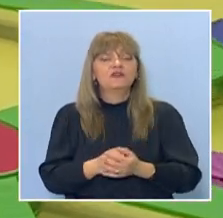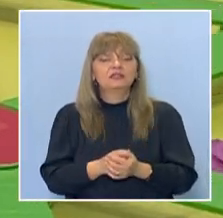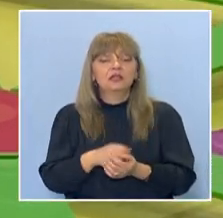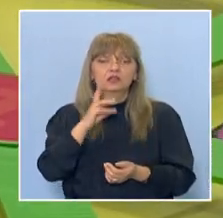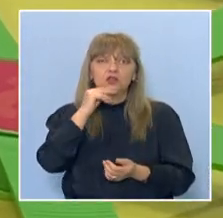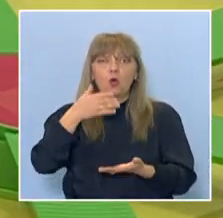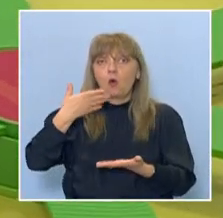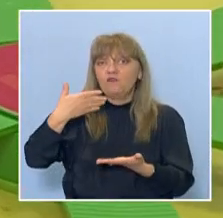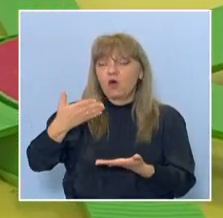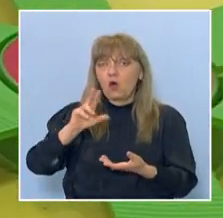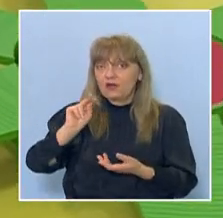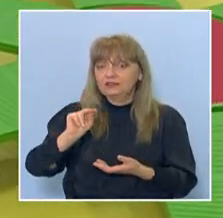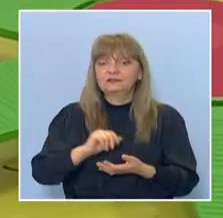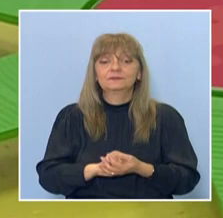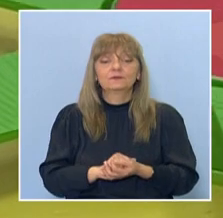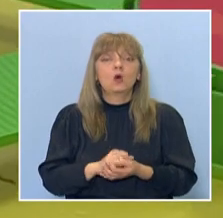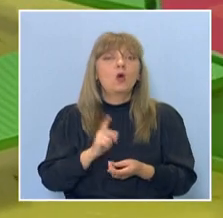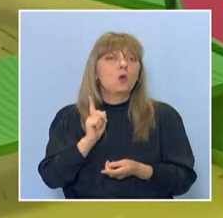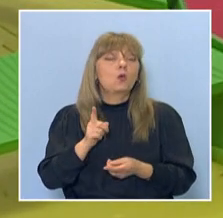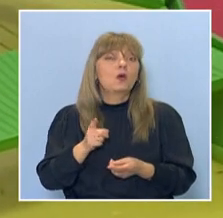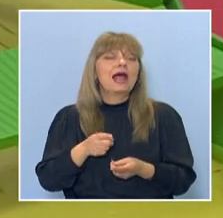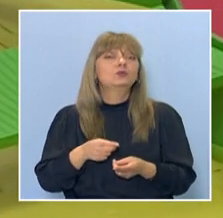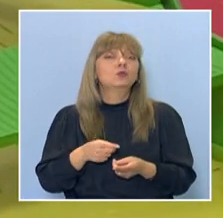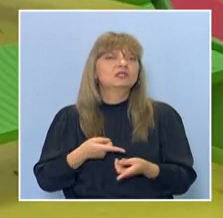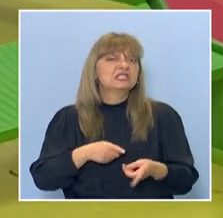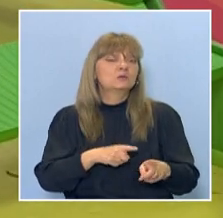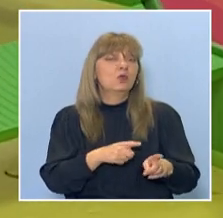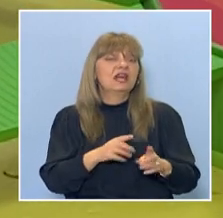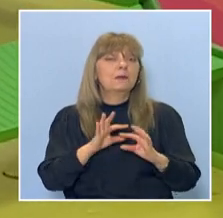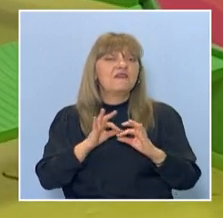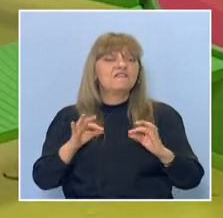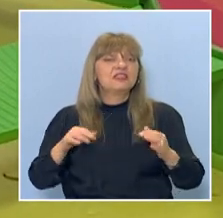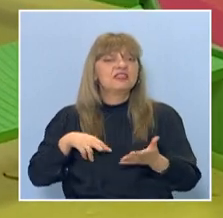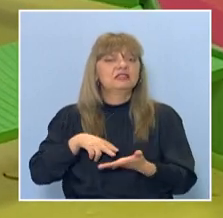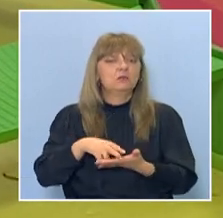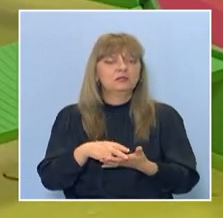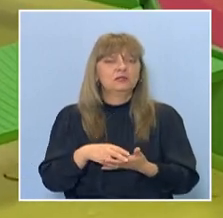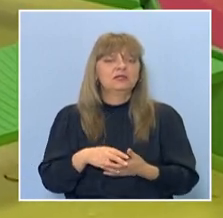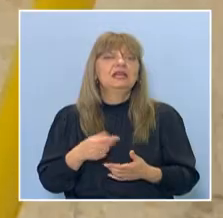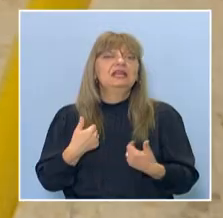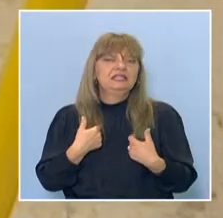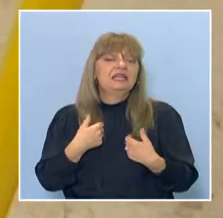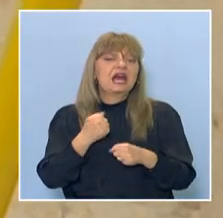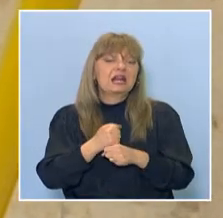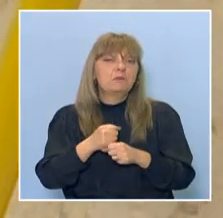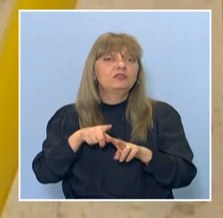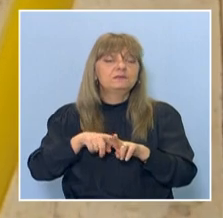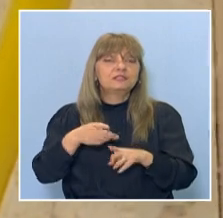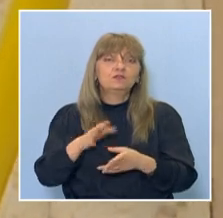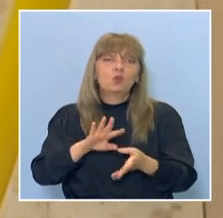да говорят, когато ги стимулираме финните моторики. С СИД-то работим може би от